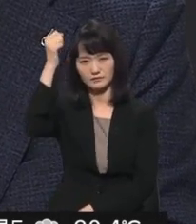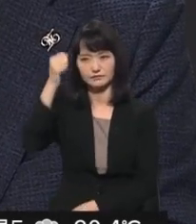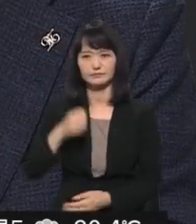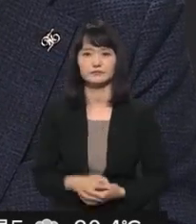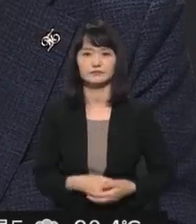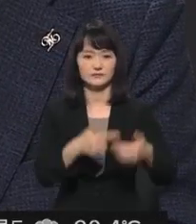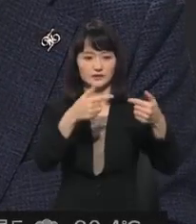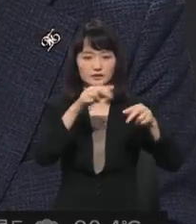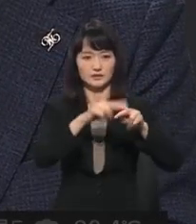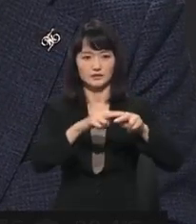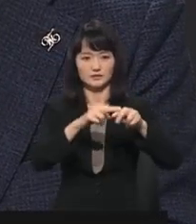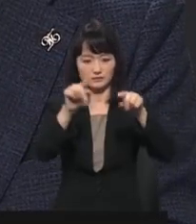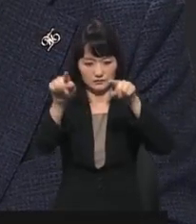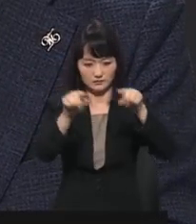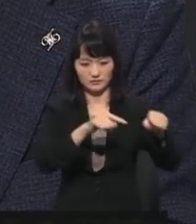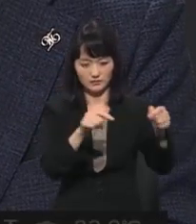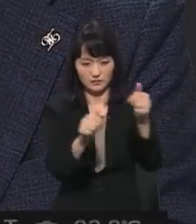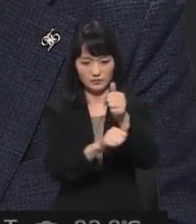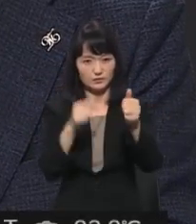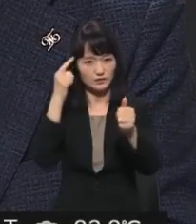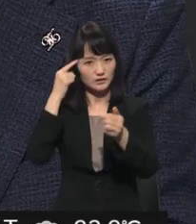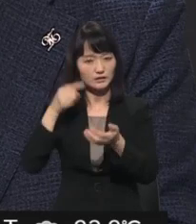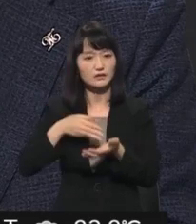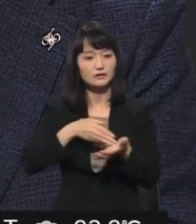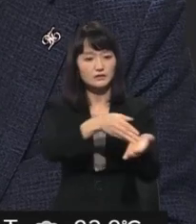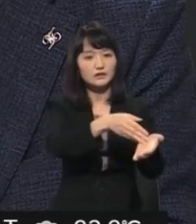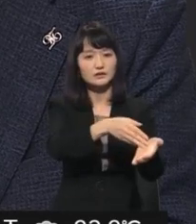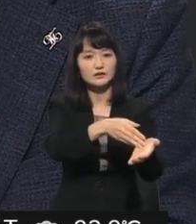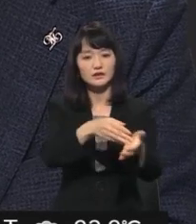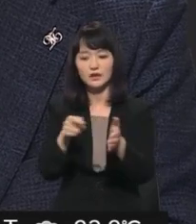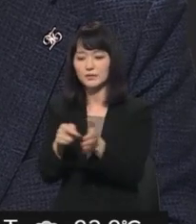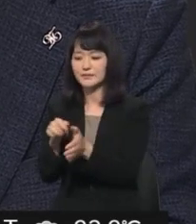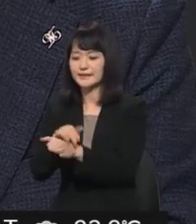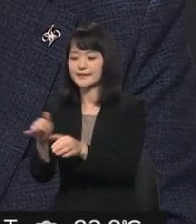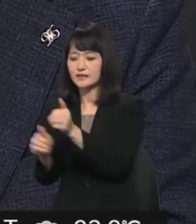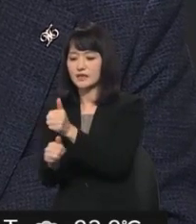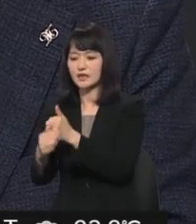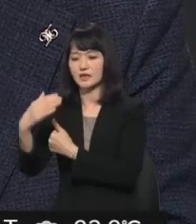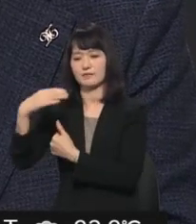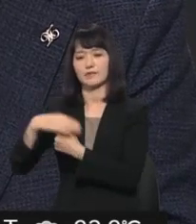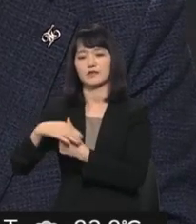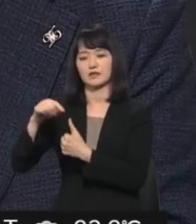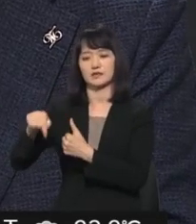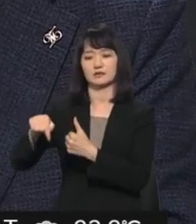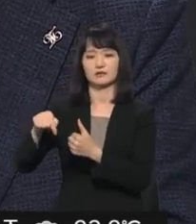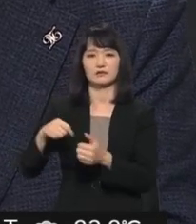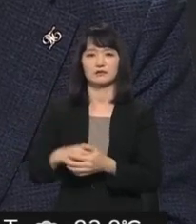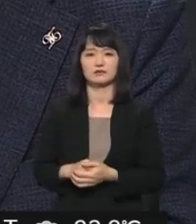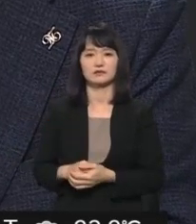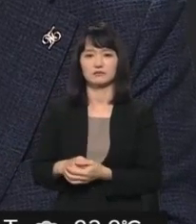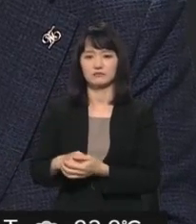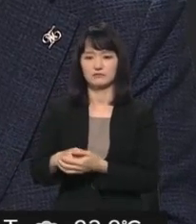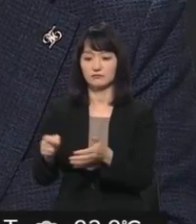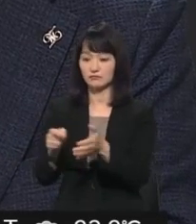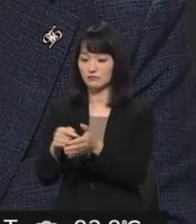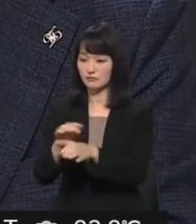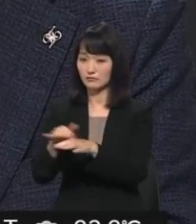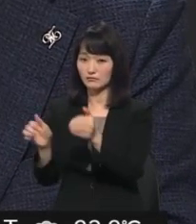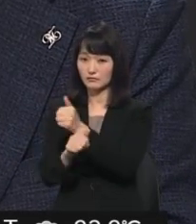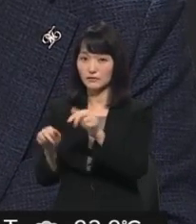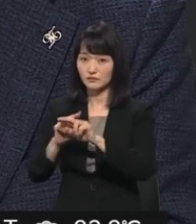안건을 올리는 것도 bda 가 할 일인데 그렇게 자체가 사실은 무효가 돼 버리면 근데